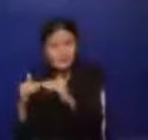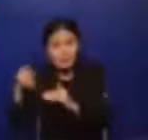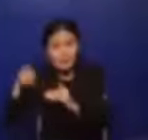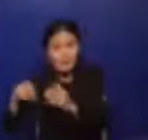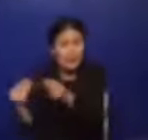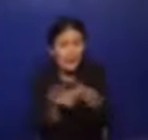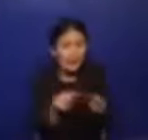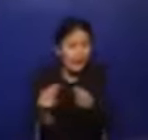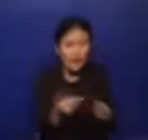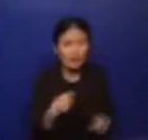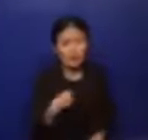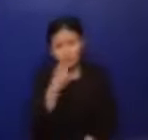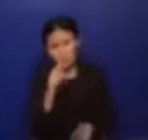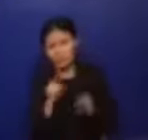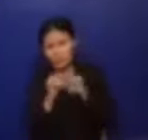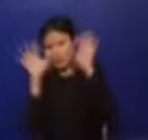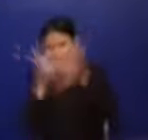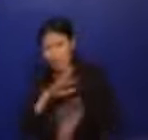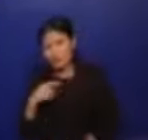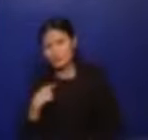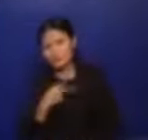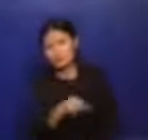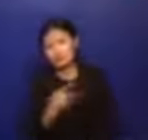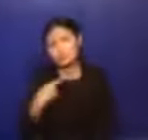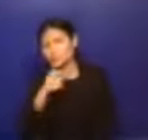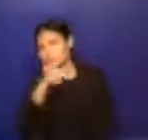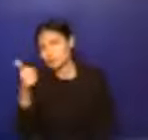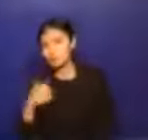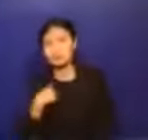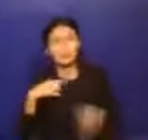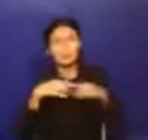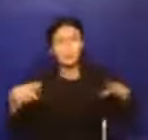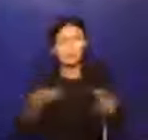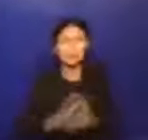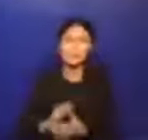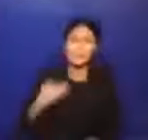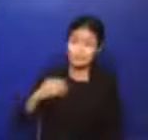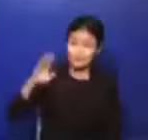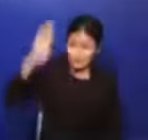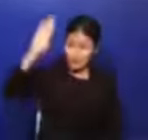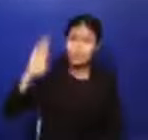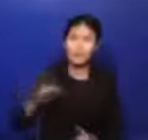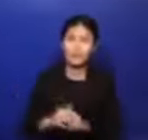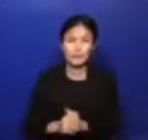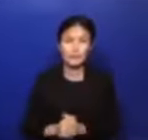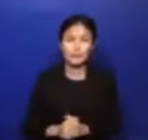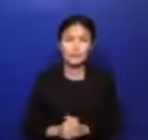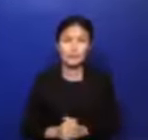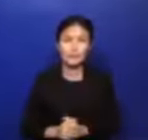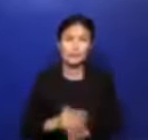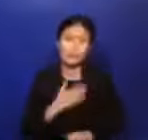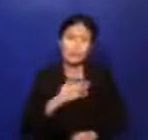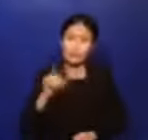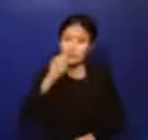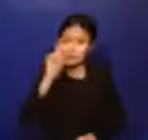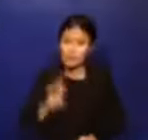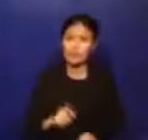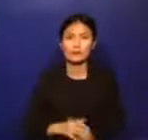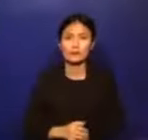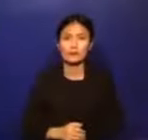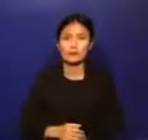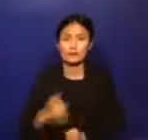องทัพจัดว่าเป็นผลประโยชน์อื่นนะคะ ครับมีผู้ประท้วงอยู่แล้วครับ ด้วยความเคารพท่านประธานครับผมสงสัยนิดเดียวผมเห็นเ